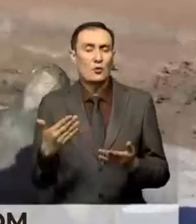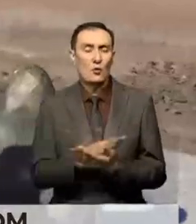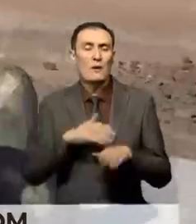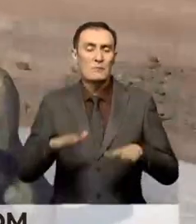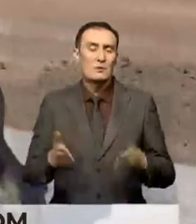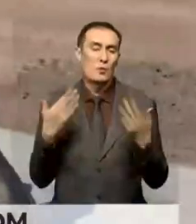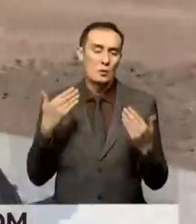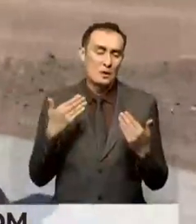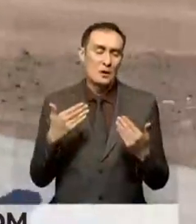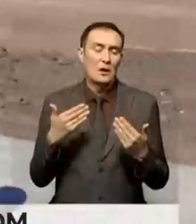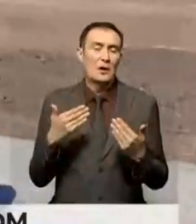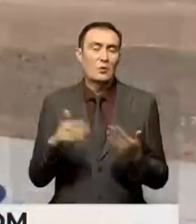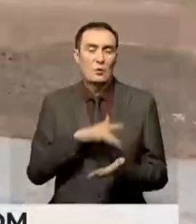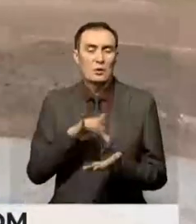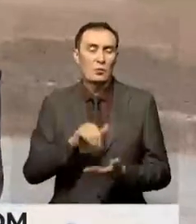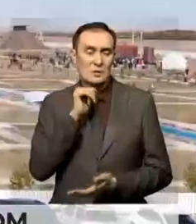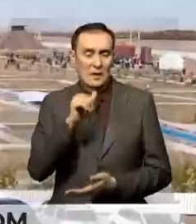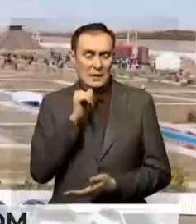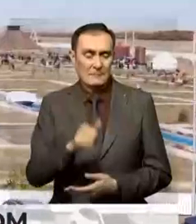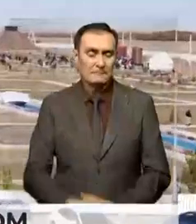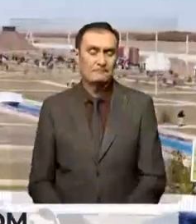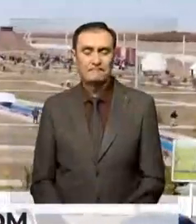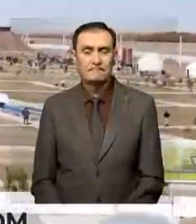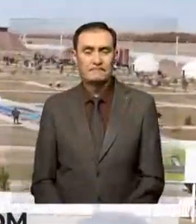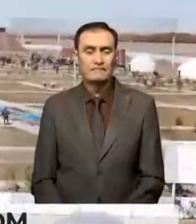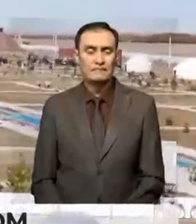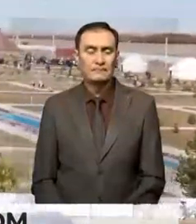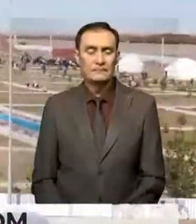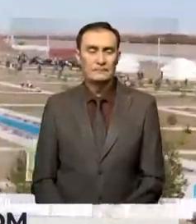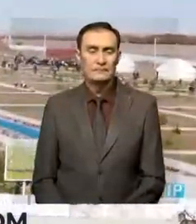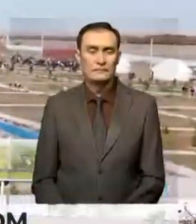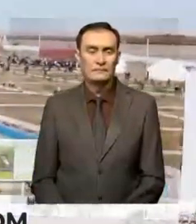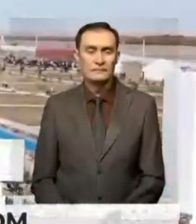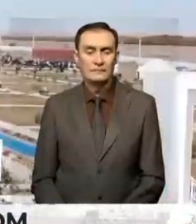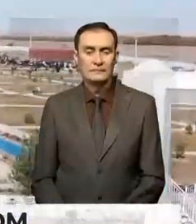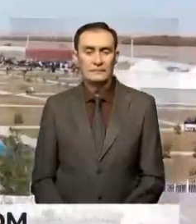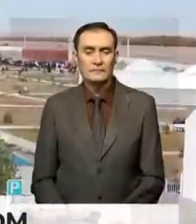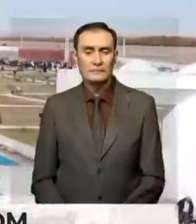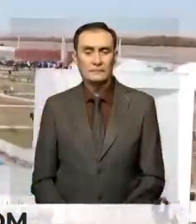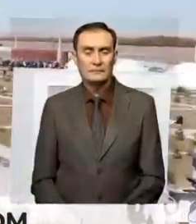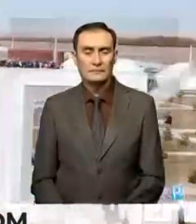отдыха кустанайцев и гостей региона. Наталья Строкова, Сергей Трахтенберг, Кустанайская область, 24 KZ.